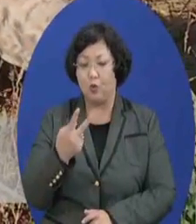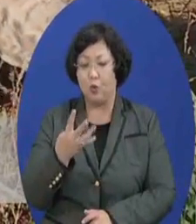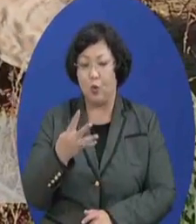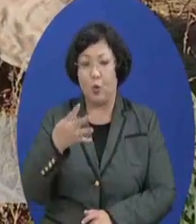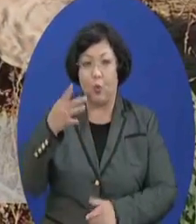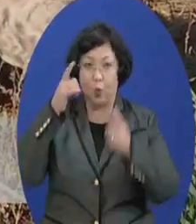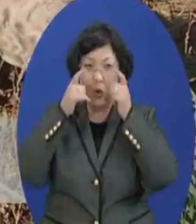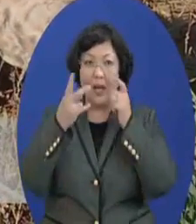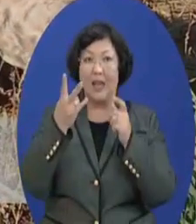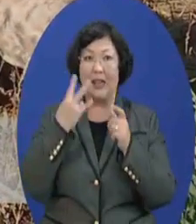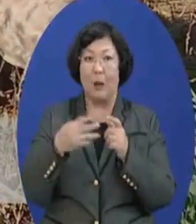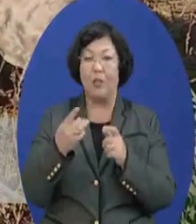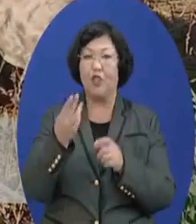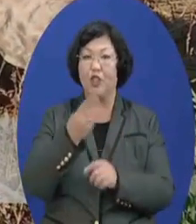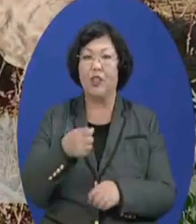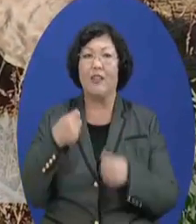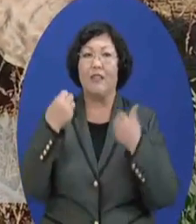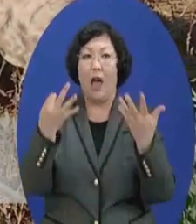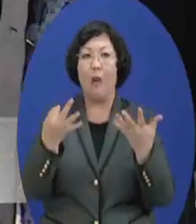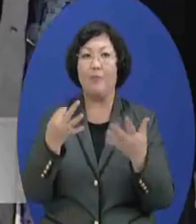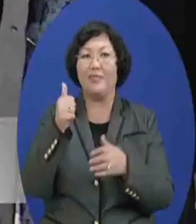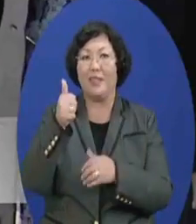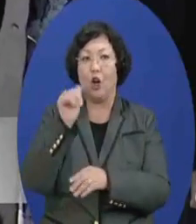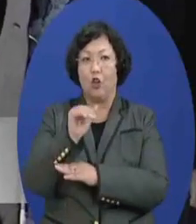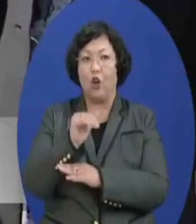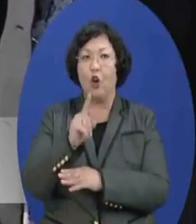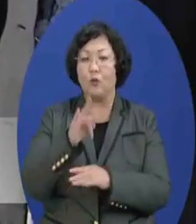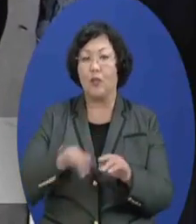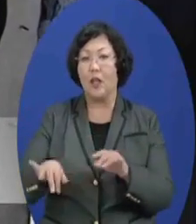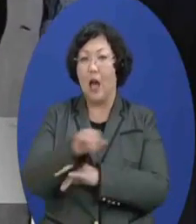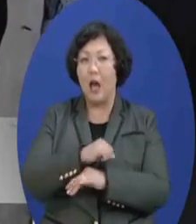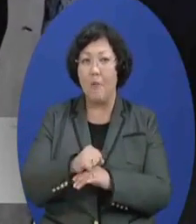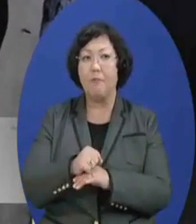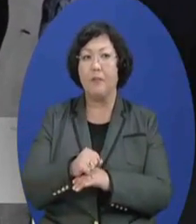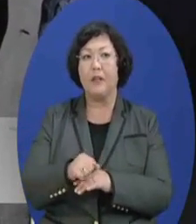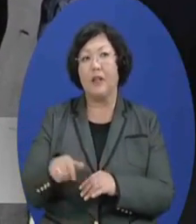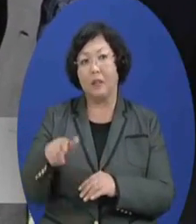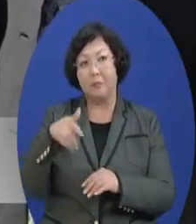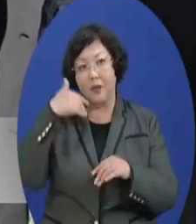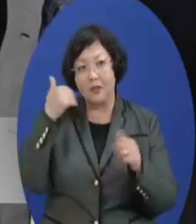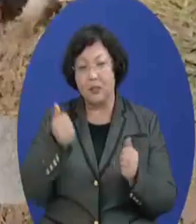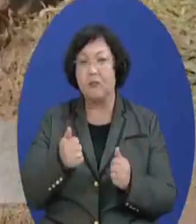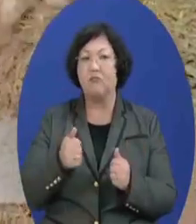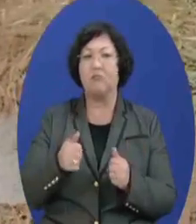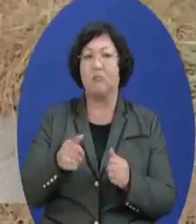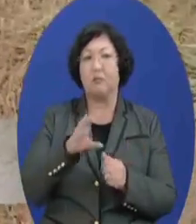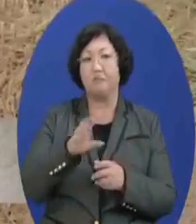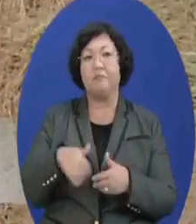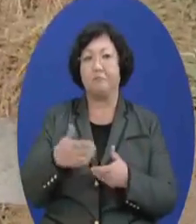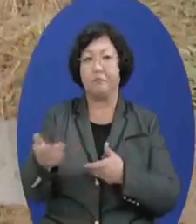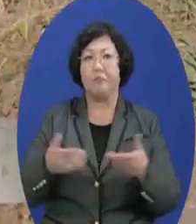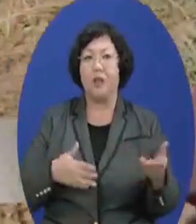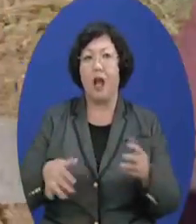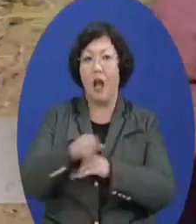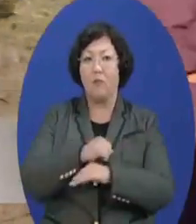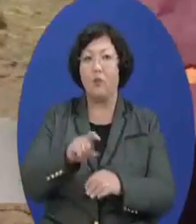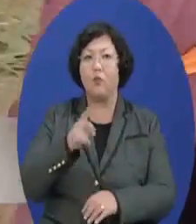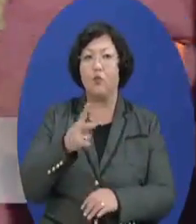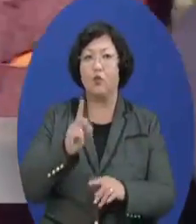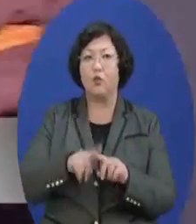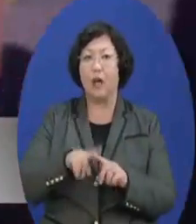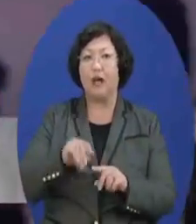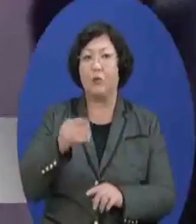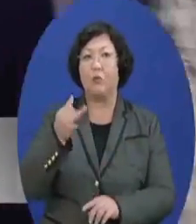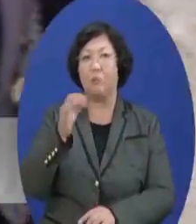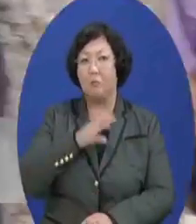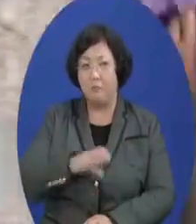дунд сарын шиний 8-ны бэлэгт сан өдөр хөвсгөл аймгийн хүнсхэд аж ахуйн газруудан малчтад хүлээлгэн өглөө. Аймгийн хүнсхэд аж ахуйн газрын